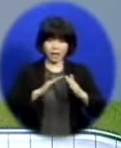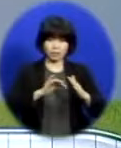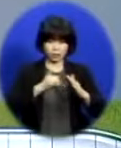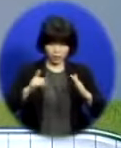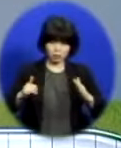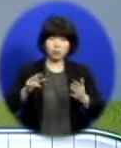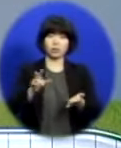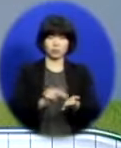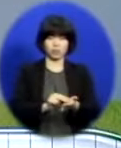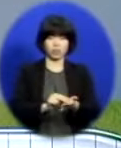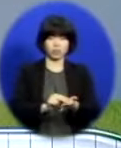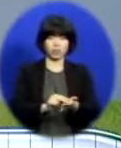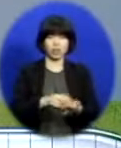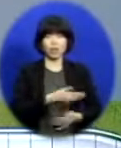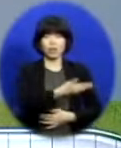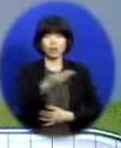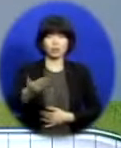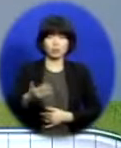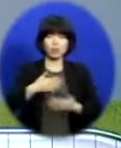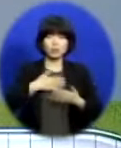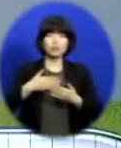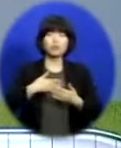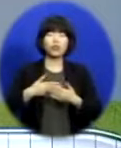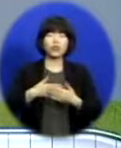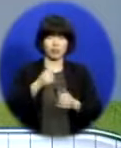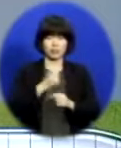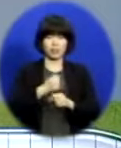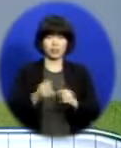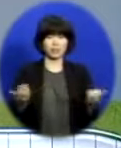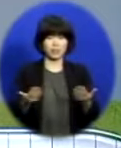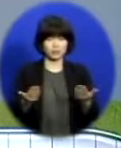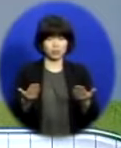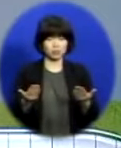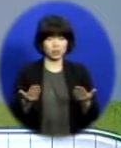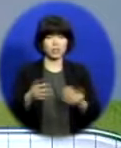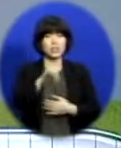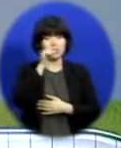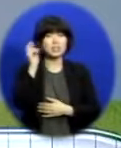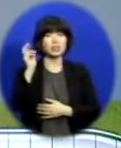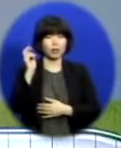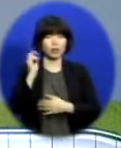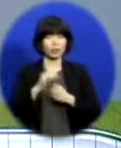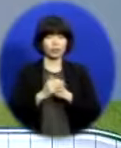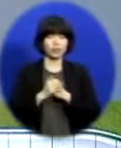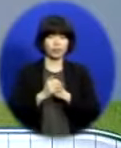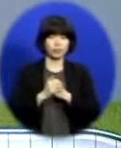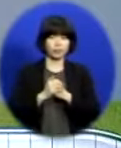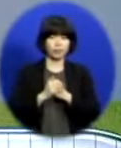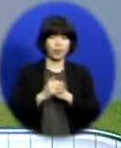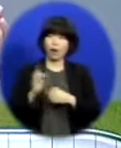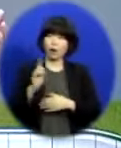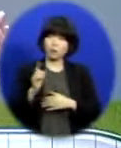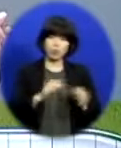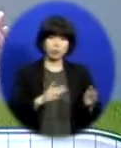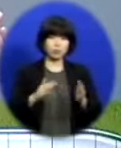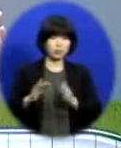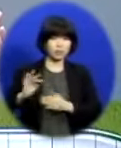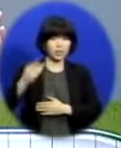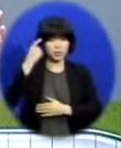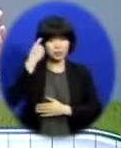문제도 여러분을 두렵게 하고 있는 문제들이 아마 있으실 거예요 뭘 준비해야